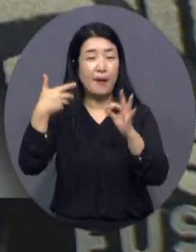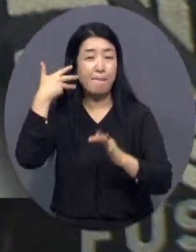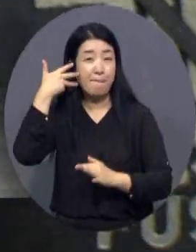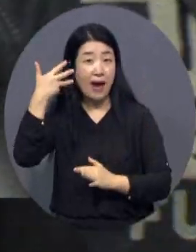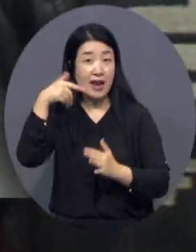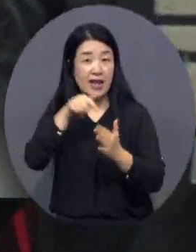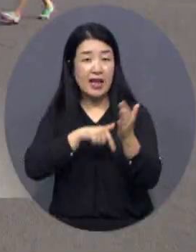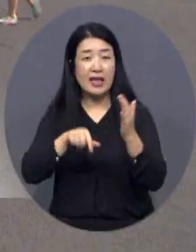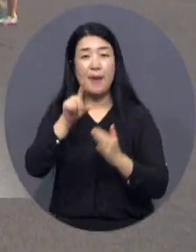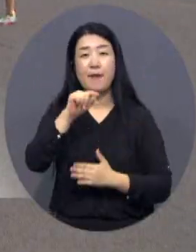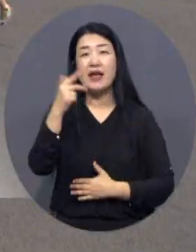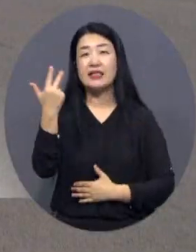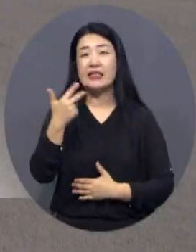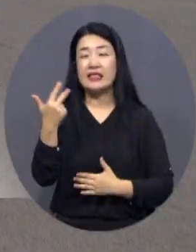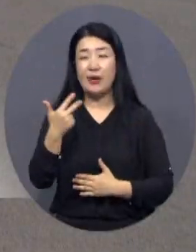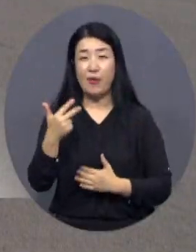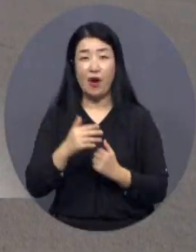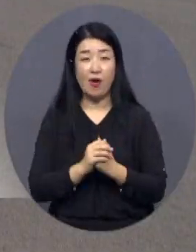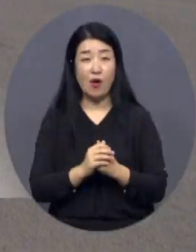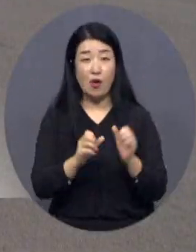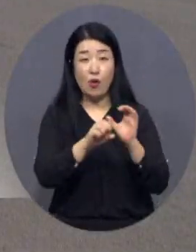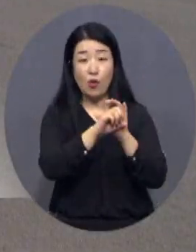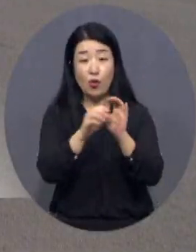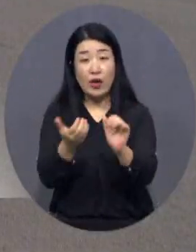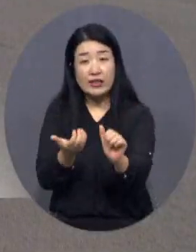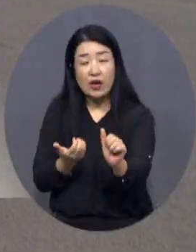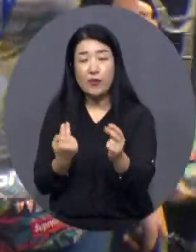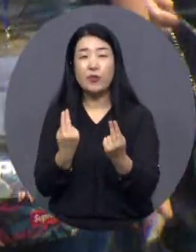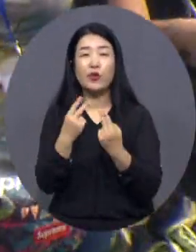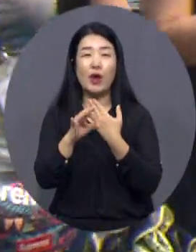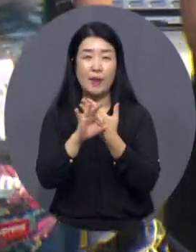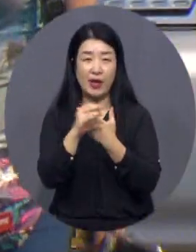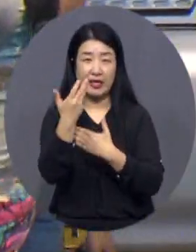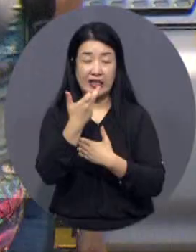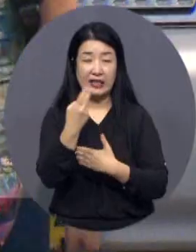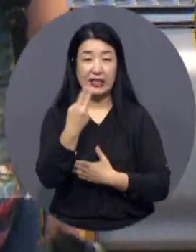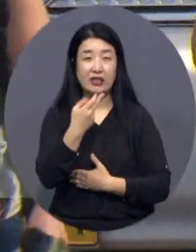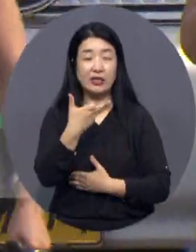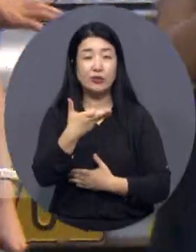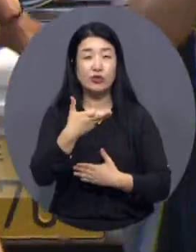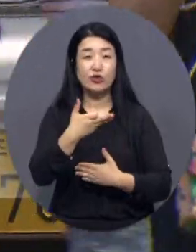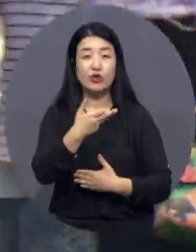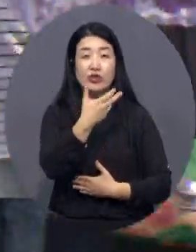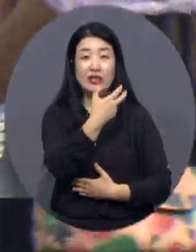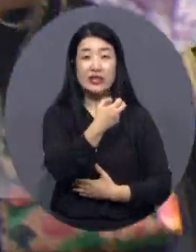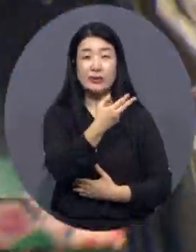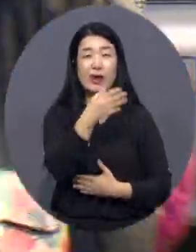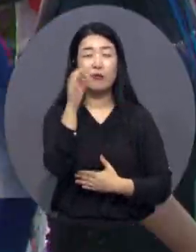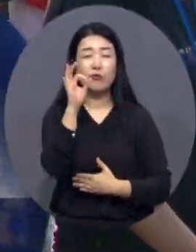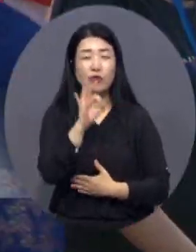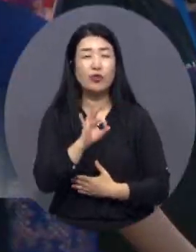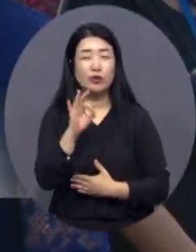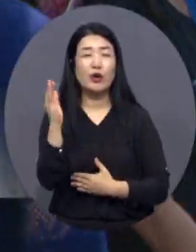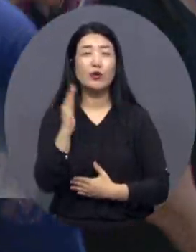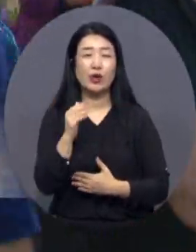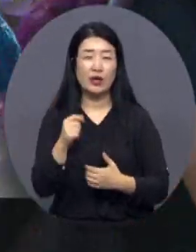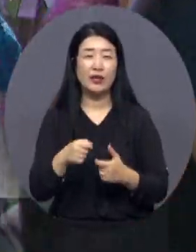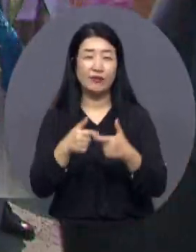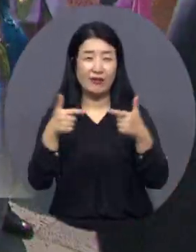관광객은 1만 7천여 명으로 코로나19 이전인 지난 2019년의 78% 수준을 회복할 것으로